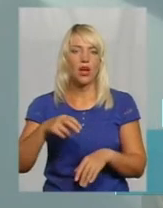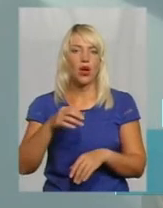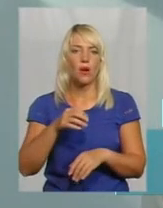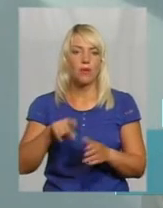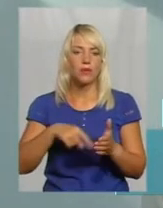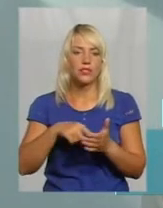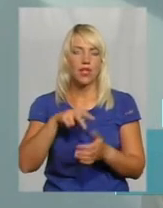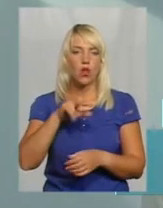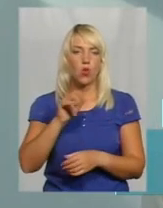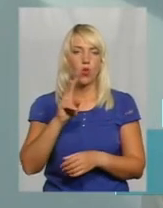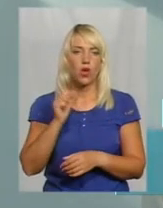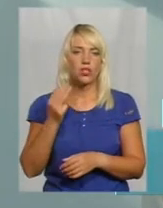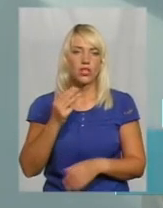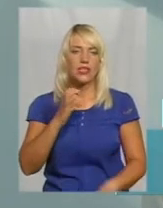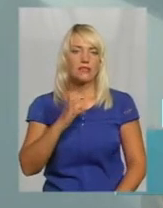Вікторівна.